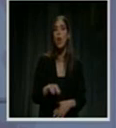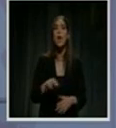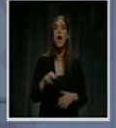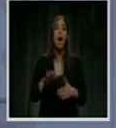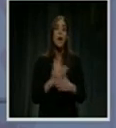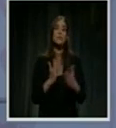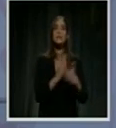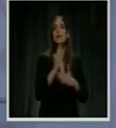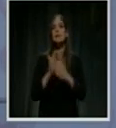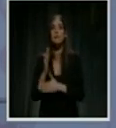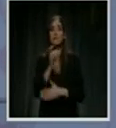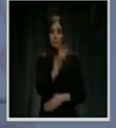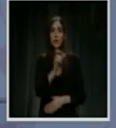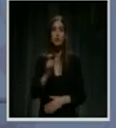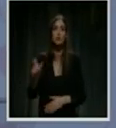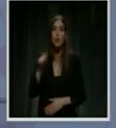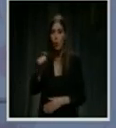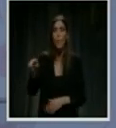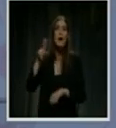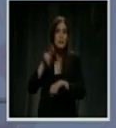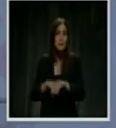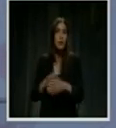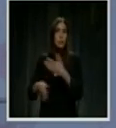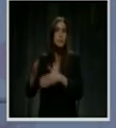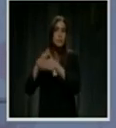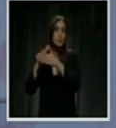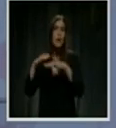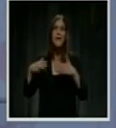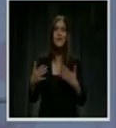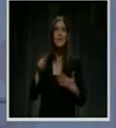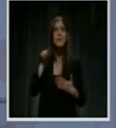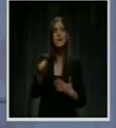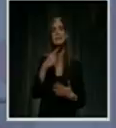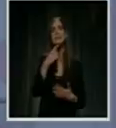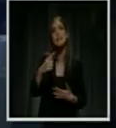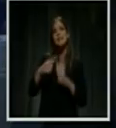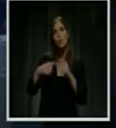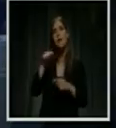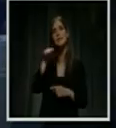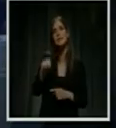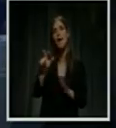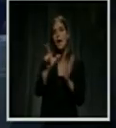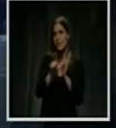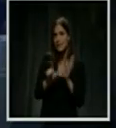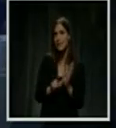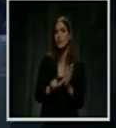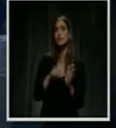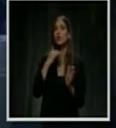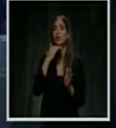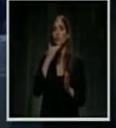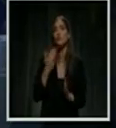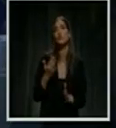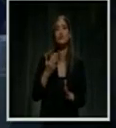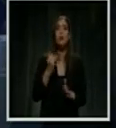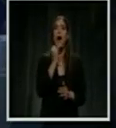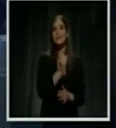fuq din l-art. Kif tindirizza din il-kwistjoni li hija legali mingħajr ma jintef appiż fuq il-poplu? Grazzi li jimta domanda speċifika li għamilt li ovvjament